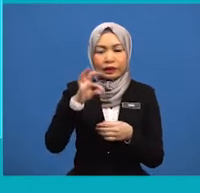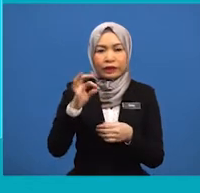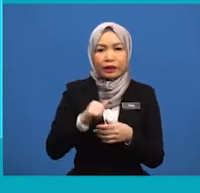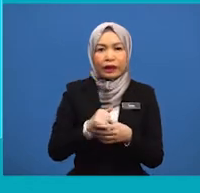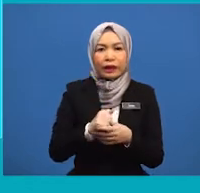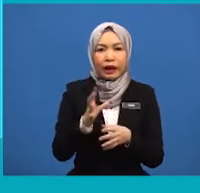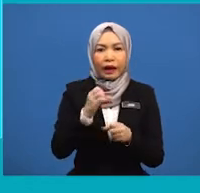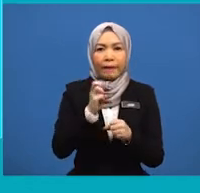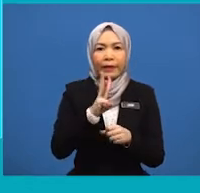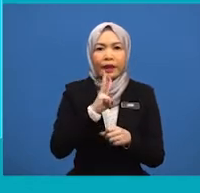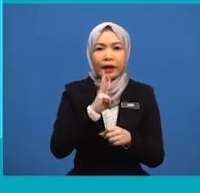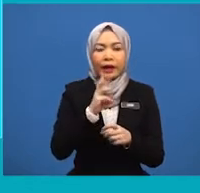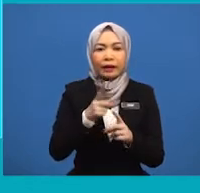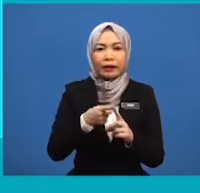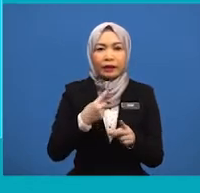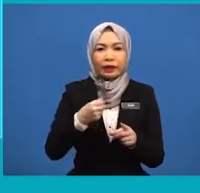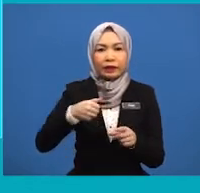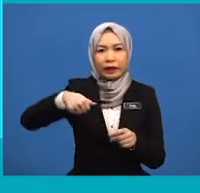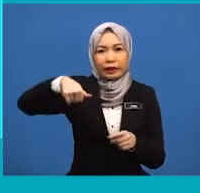Ambil air dari ceret.